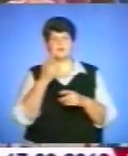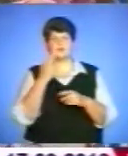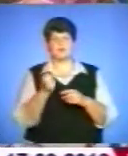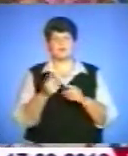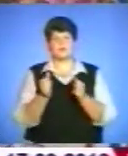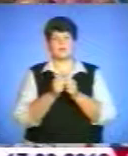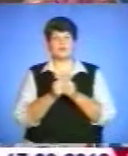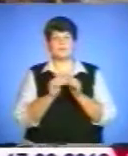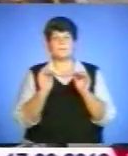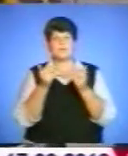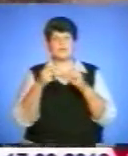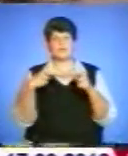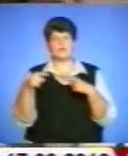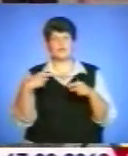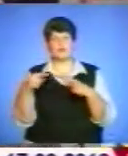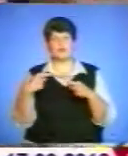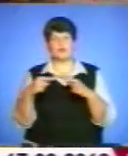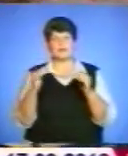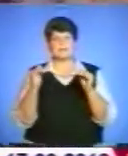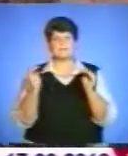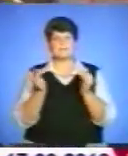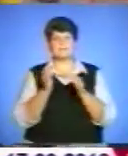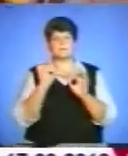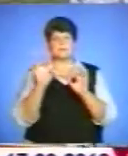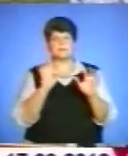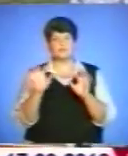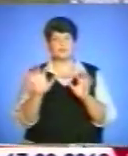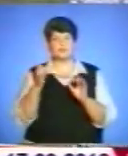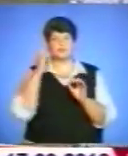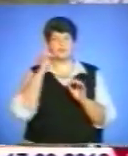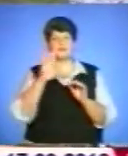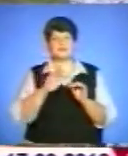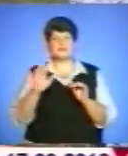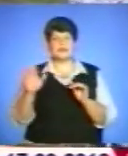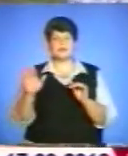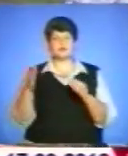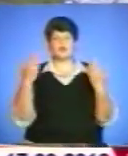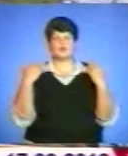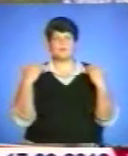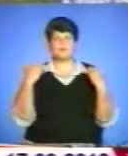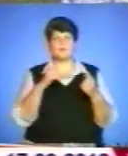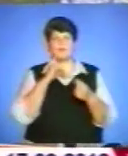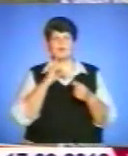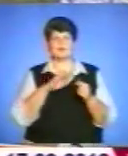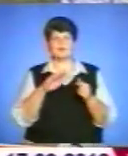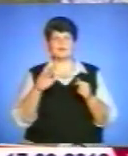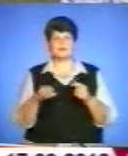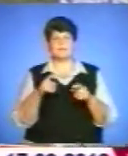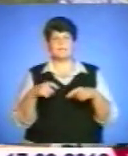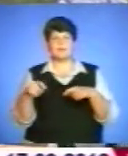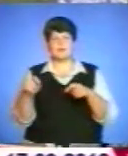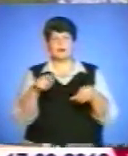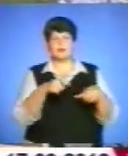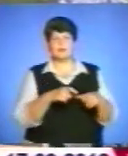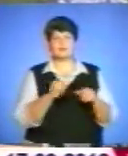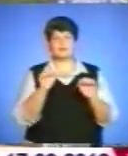для мініфутболу і баскетболу. Подбали і про дитяче дозвілля. І мама, і тато можуть навіть чимось зайнятися, поки тут діти трошки старшенькі будуть бігати. І якщо